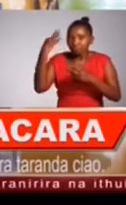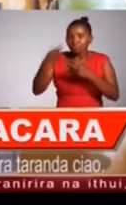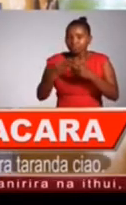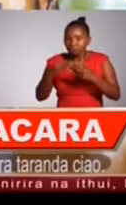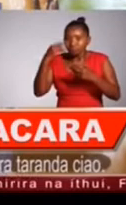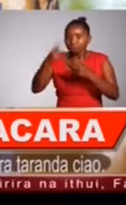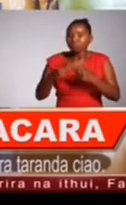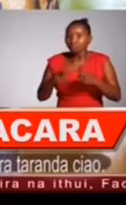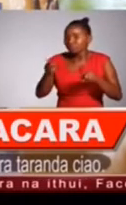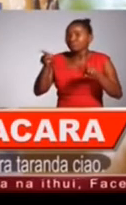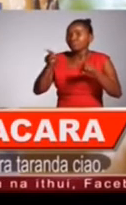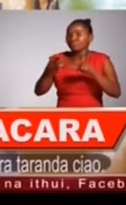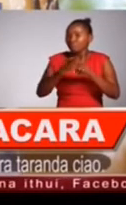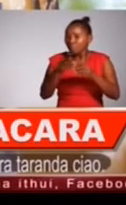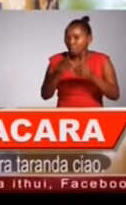tatu